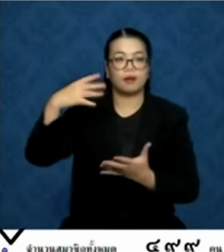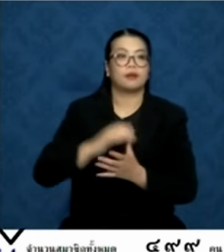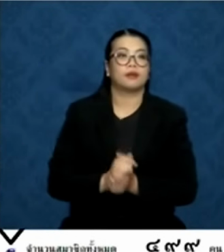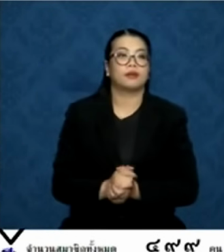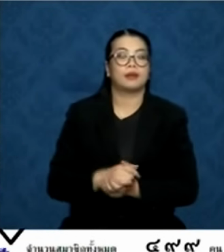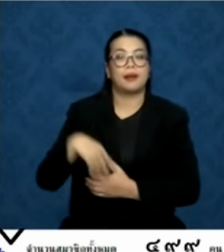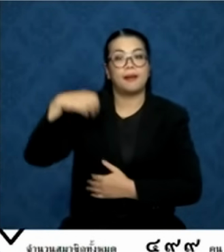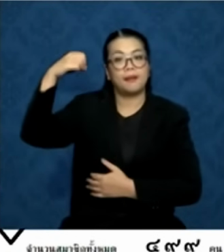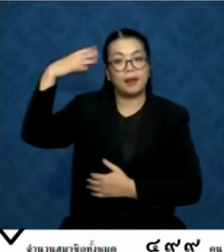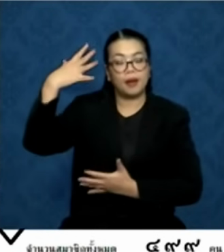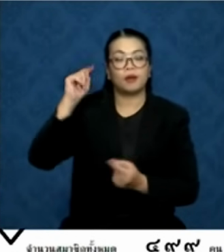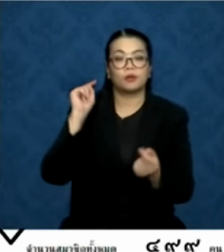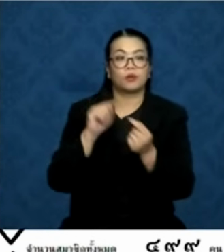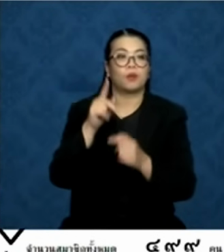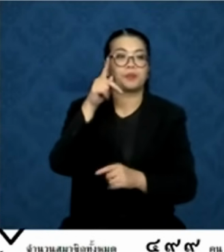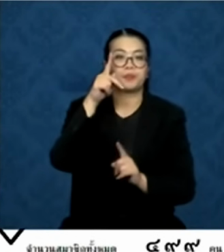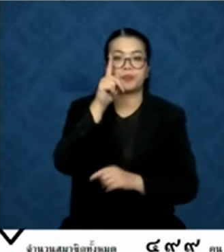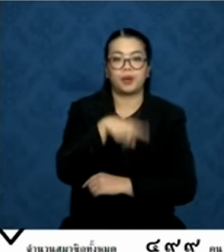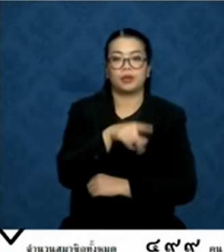งบประมาณ